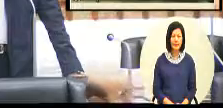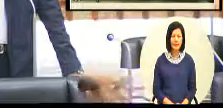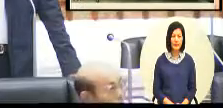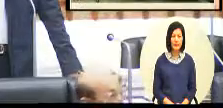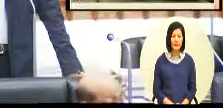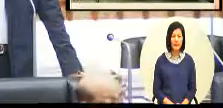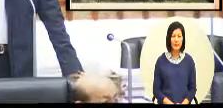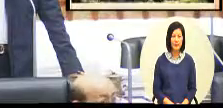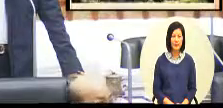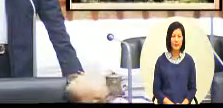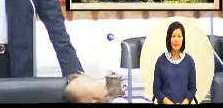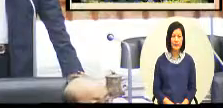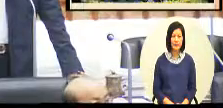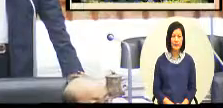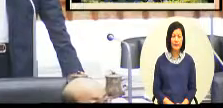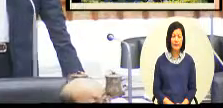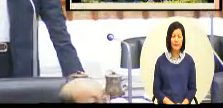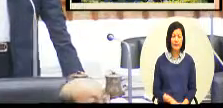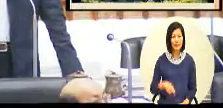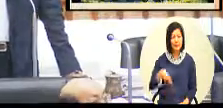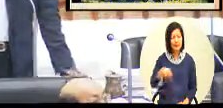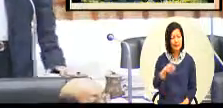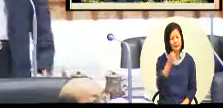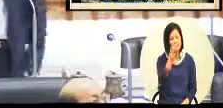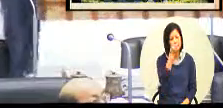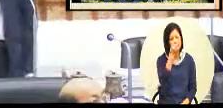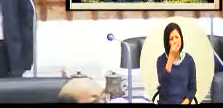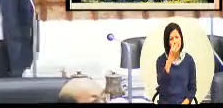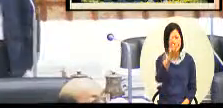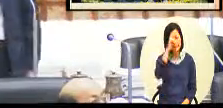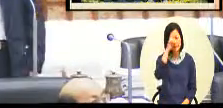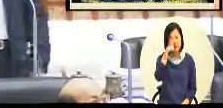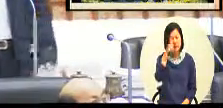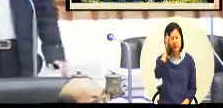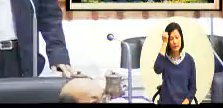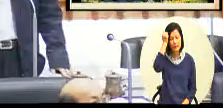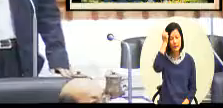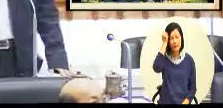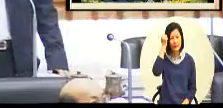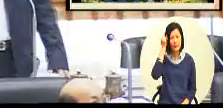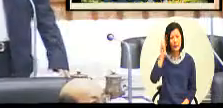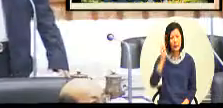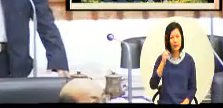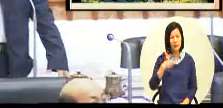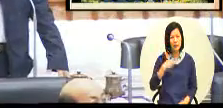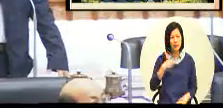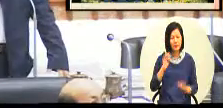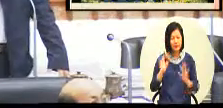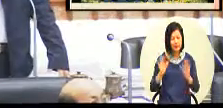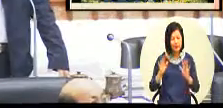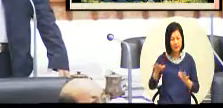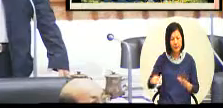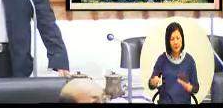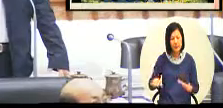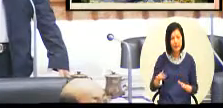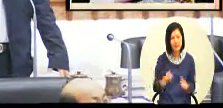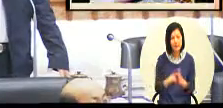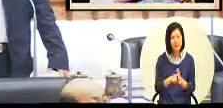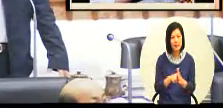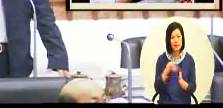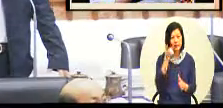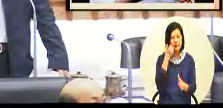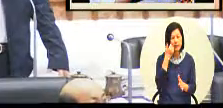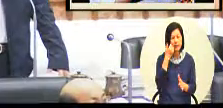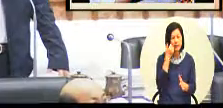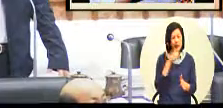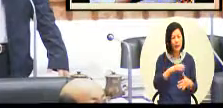走不动了，希望你记得小时候是谁扶着